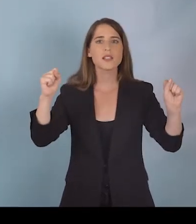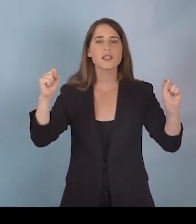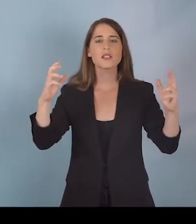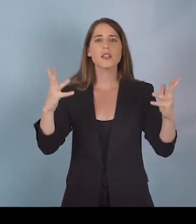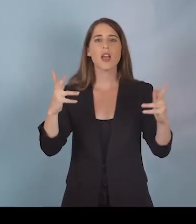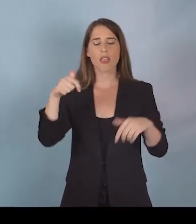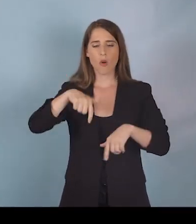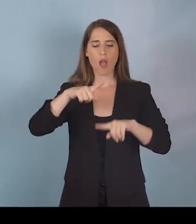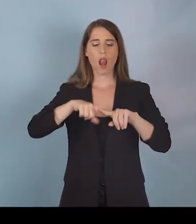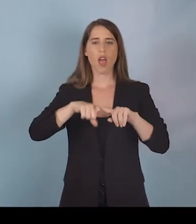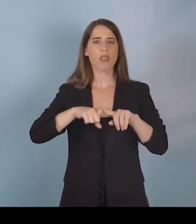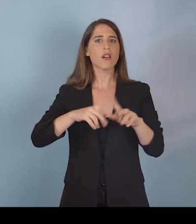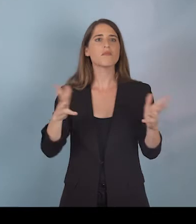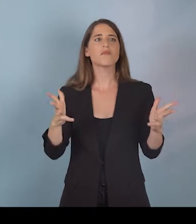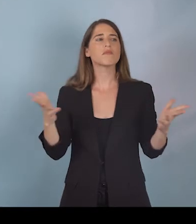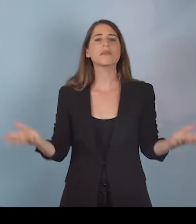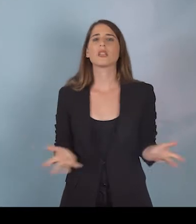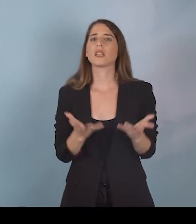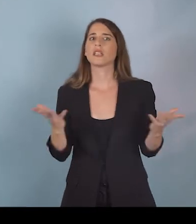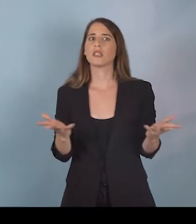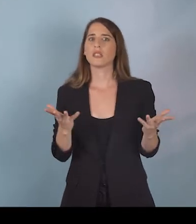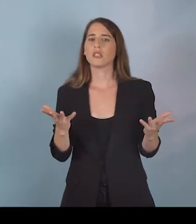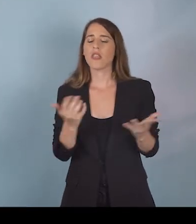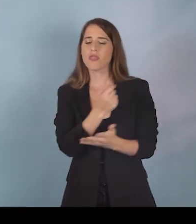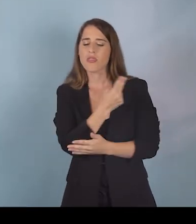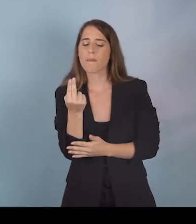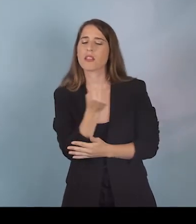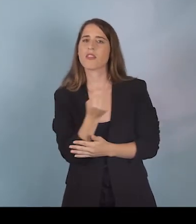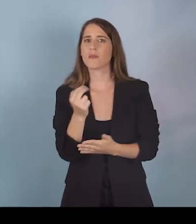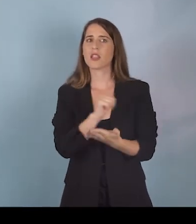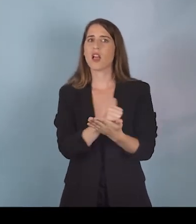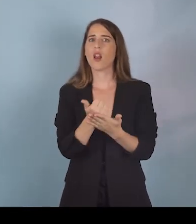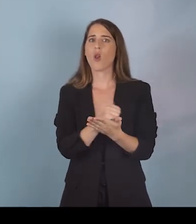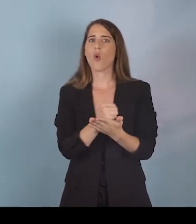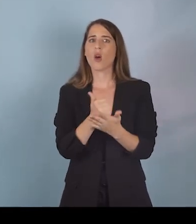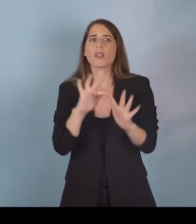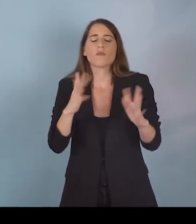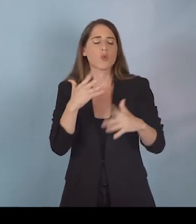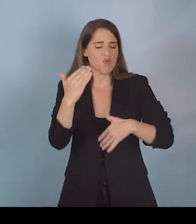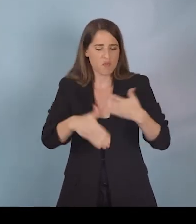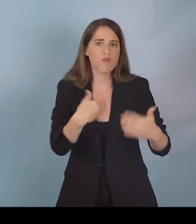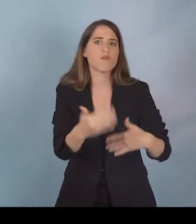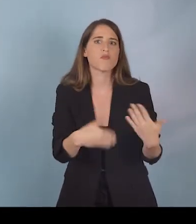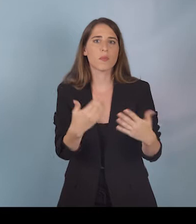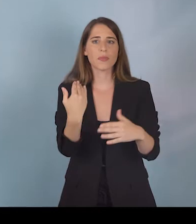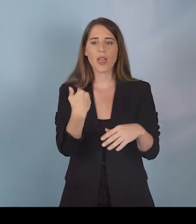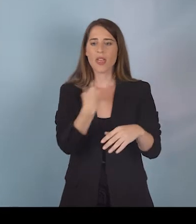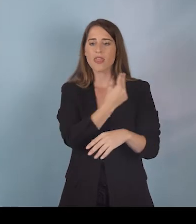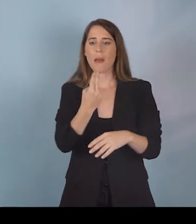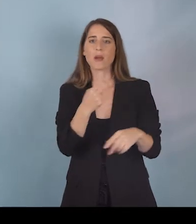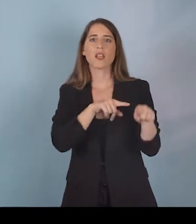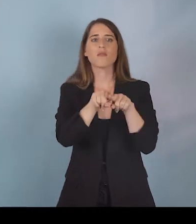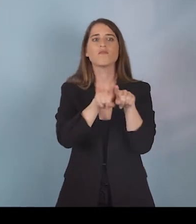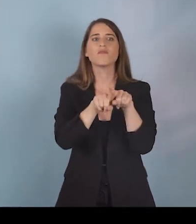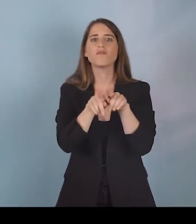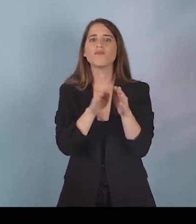συμβαίνει στην Ελλάδα σε σχέση με τα ΛΟΑΤΚΙ ζητήματα και κυρίως με τα θέματα με τα οποία ασχολούνται.